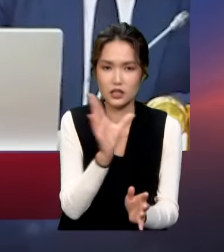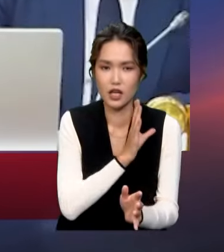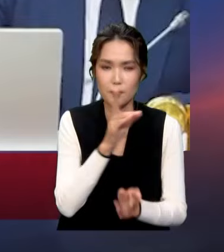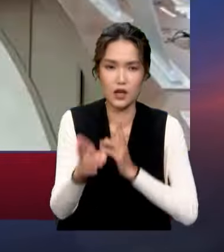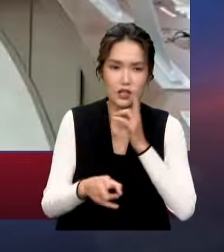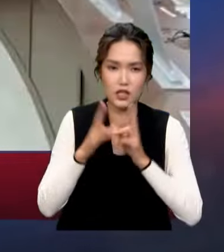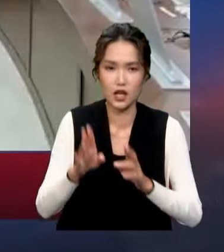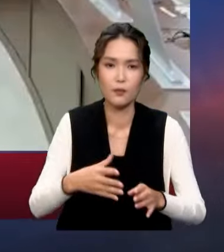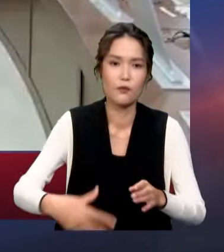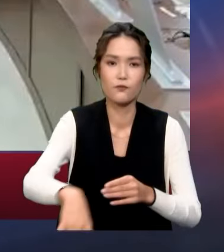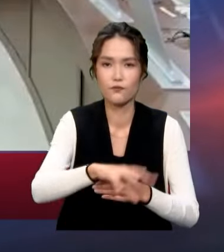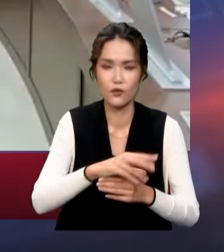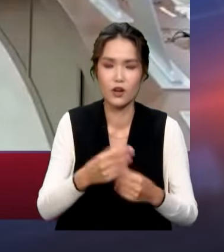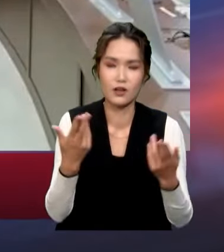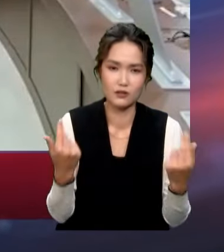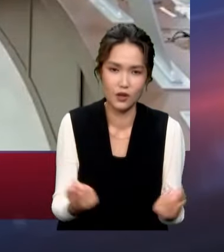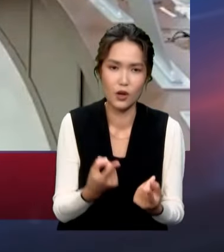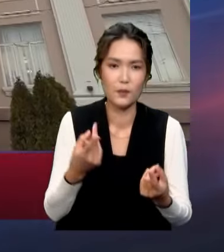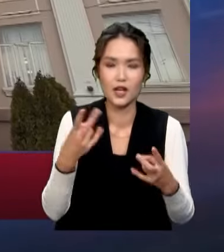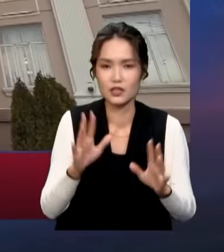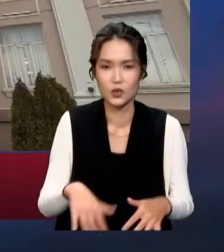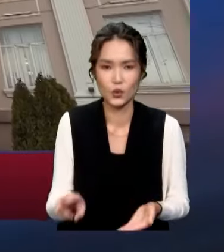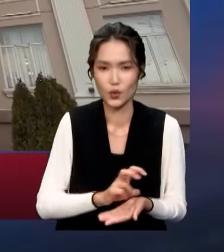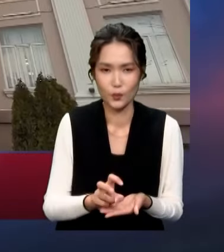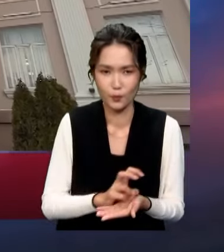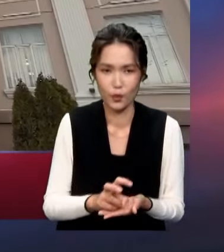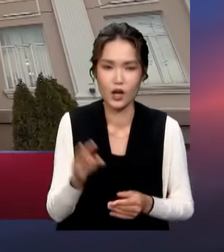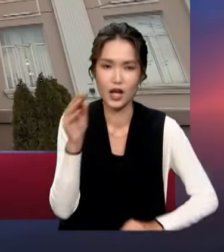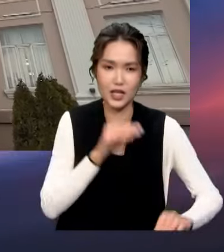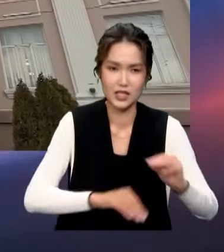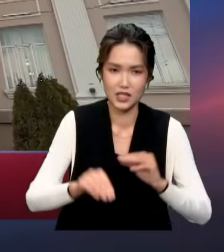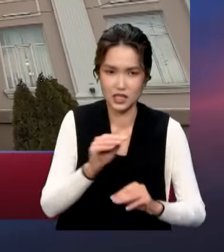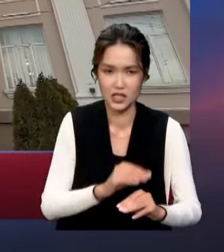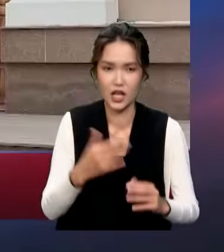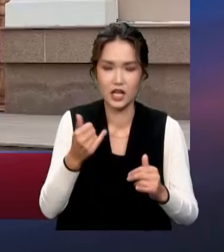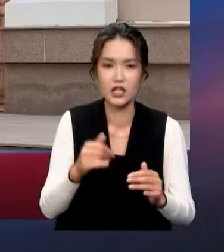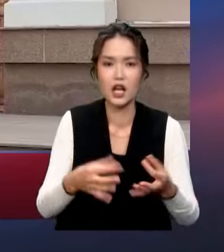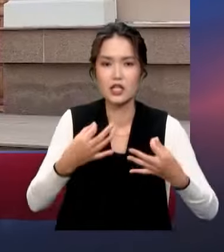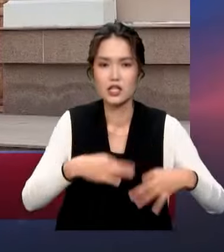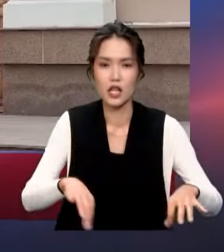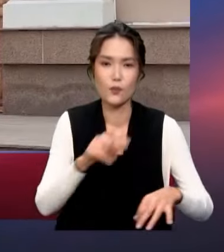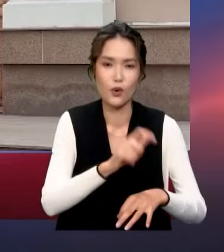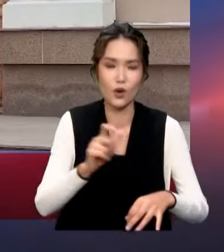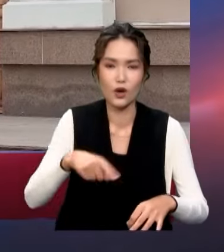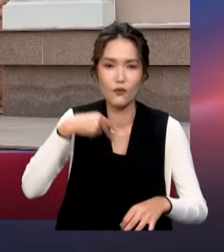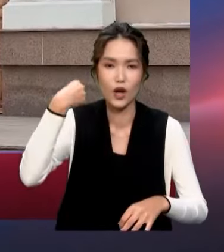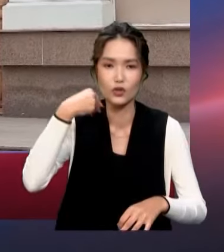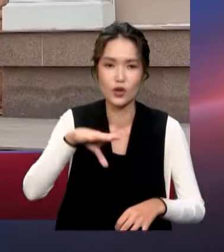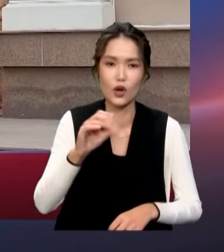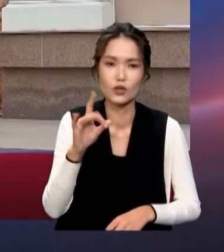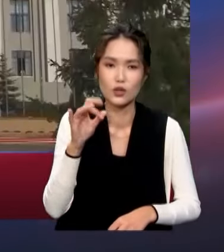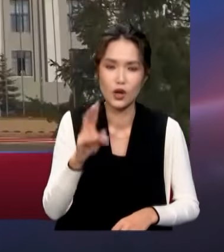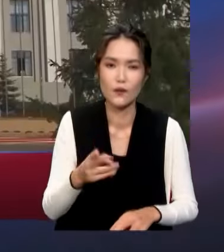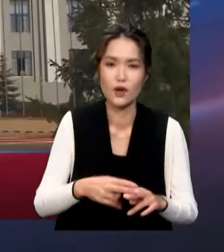критика с их стороны вполне разумна, и ее не стоит бояться. Это часть создаваемого демократического общества, отметил Токаев. При этом, говоря